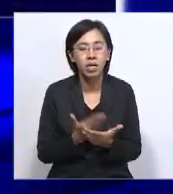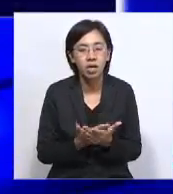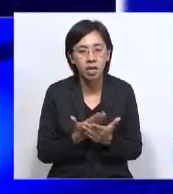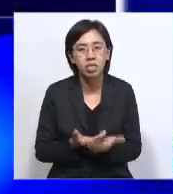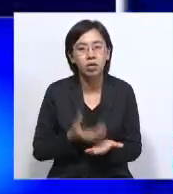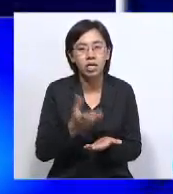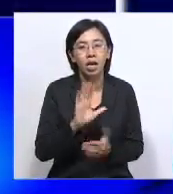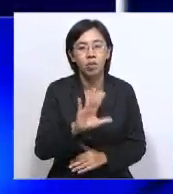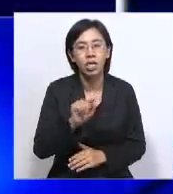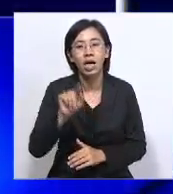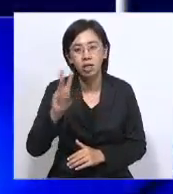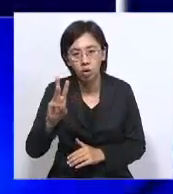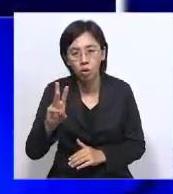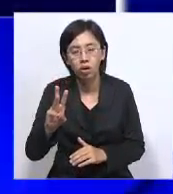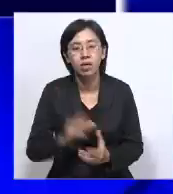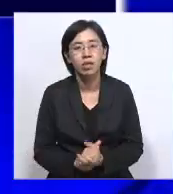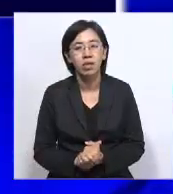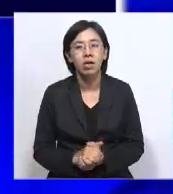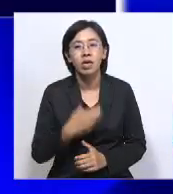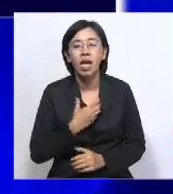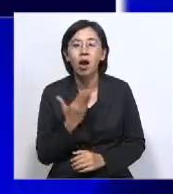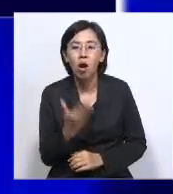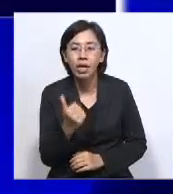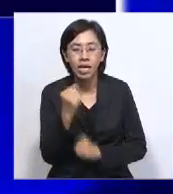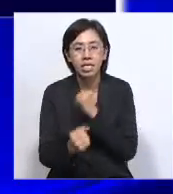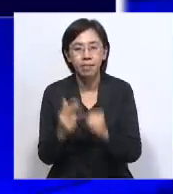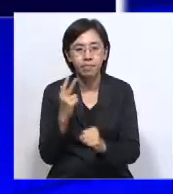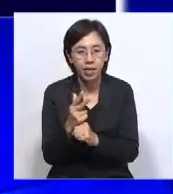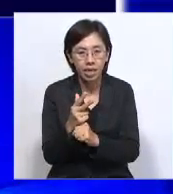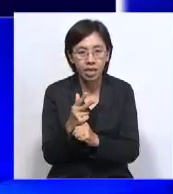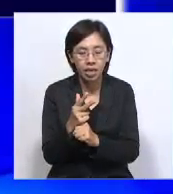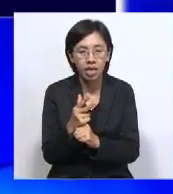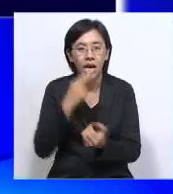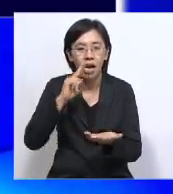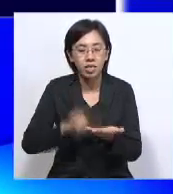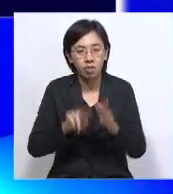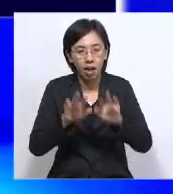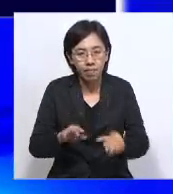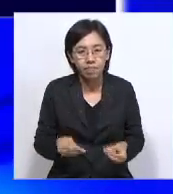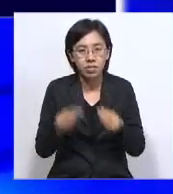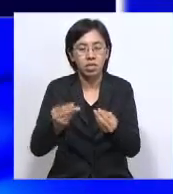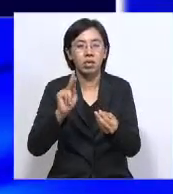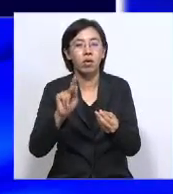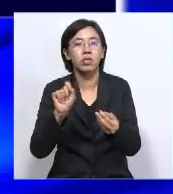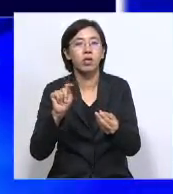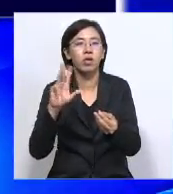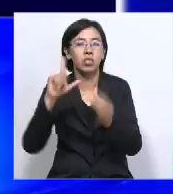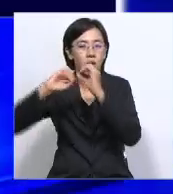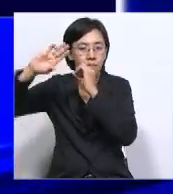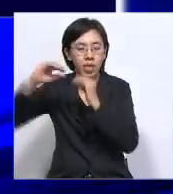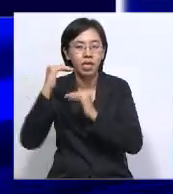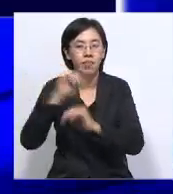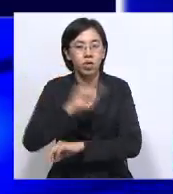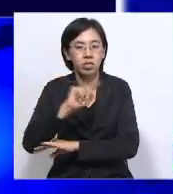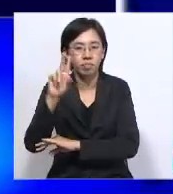ที่5และ6นะคะซึ่งขอพักชำระหนี้ได้เป็นเวลา3ปีโดยให้แจ้งเป็นหนังสือไปยังสำนักงานกสทช.ภายใน